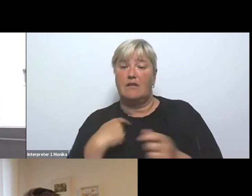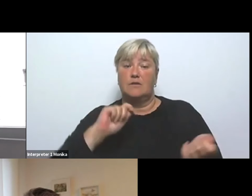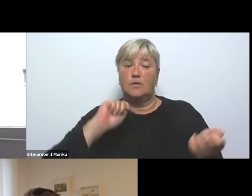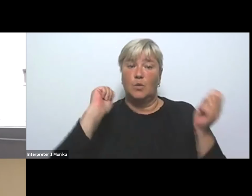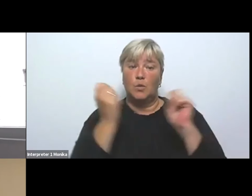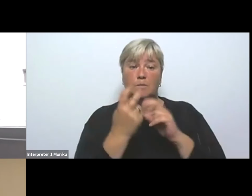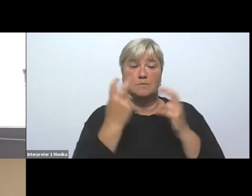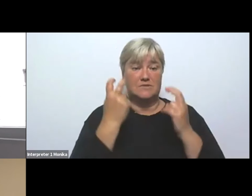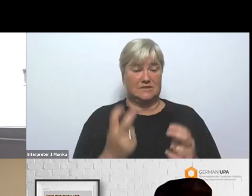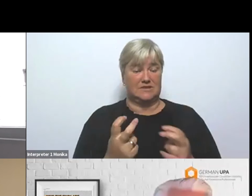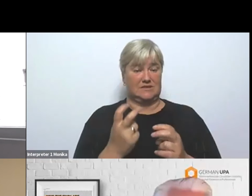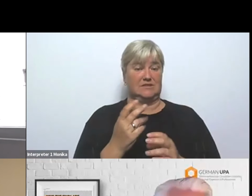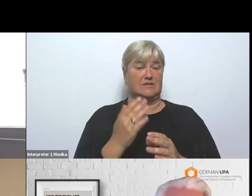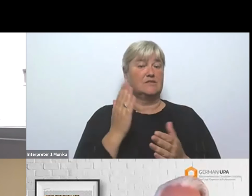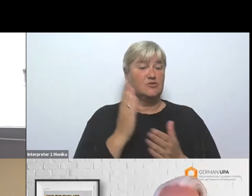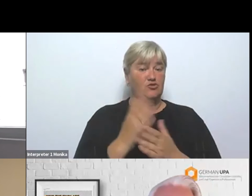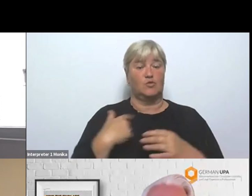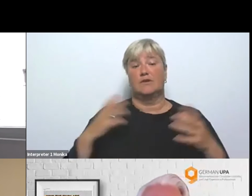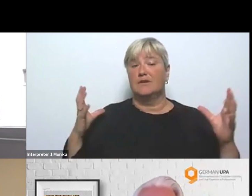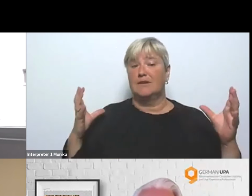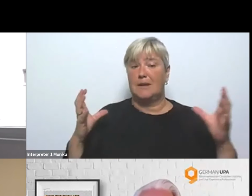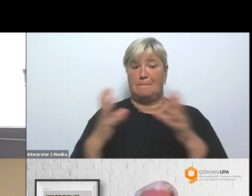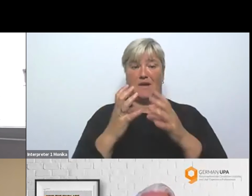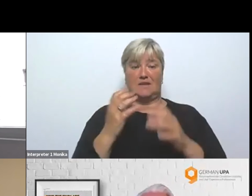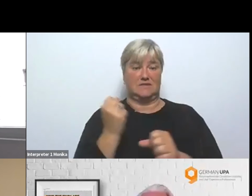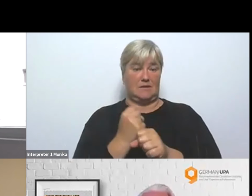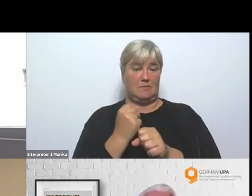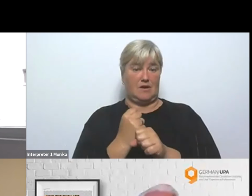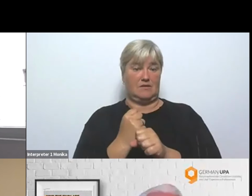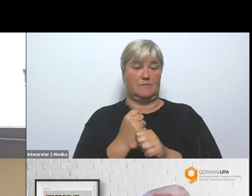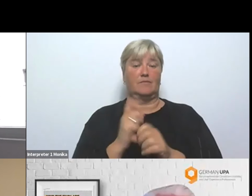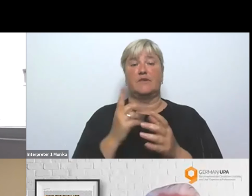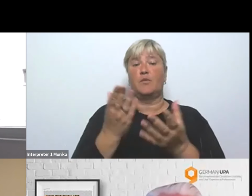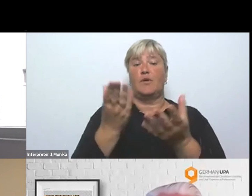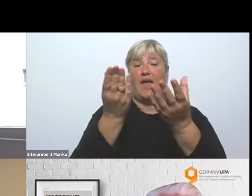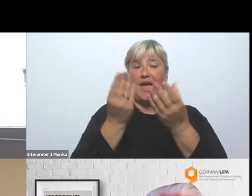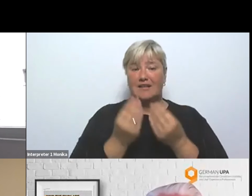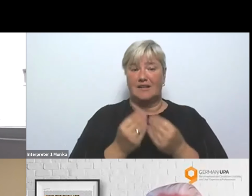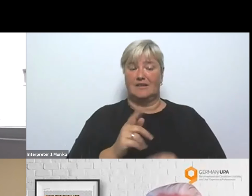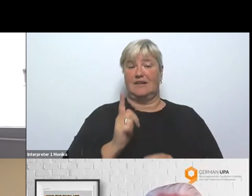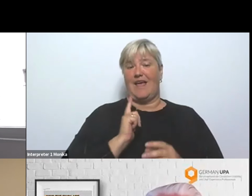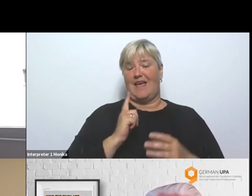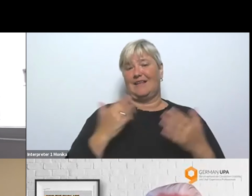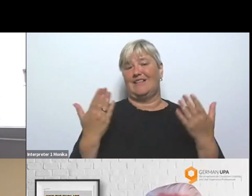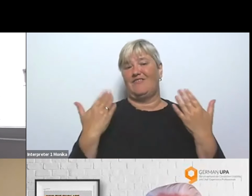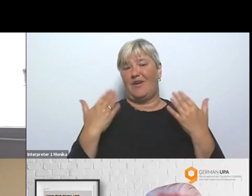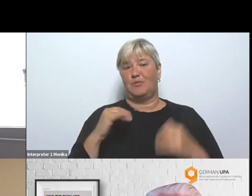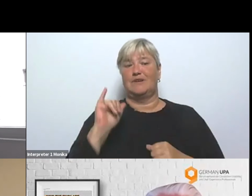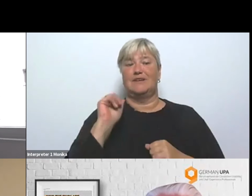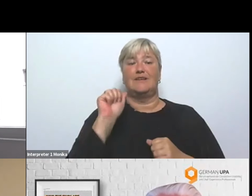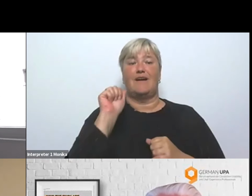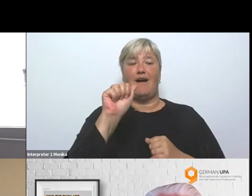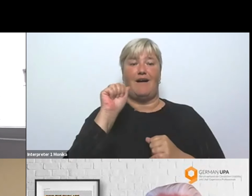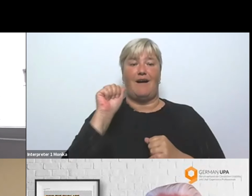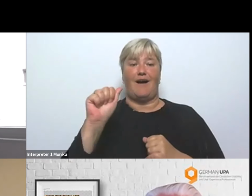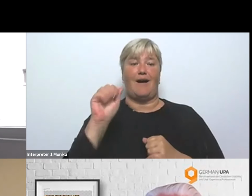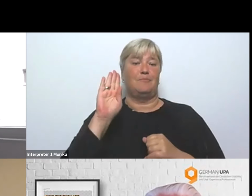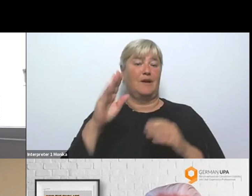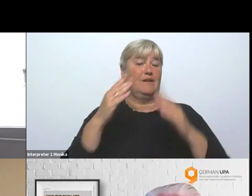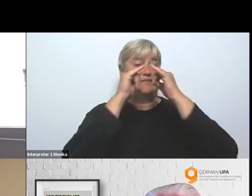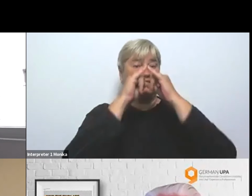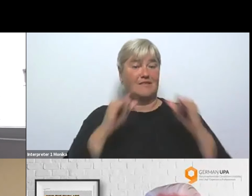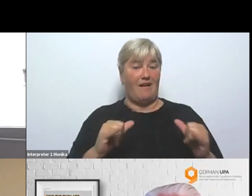früh, gemeinsam angehen. Damit auch die Einladung ein bisschen in Eigenwerbung für IAAP Dach. Schaut auf